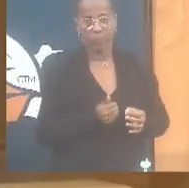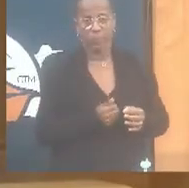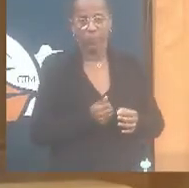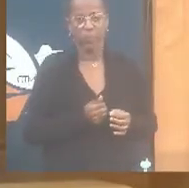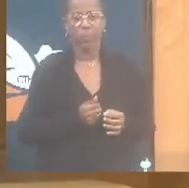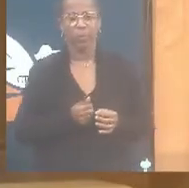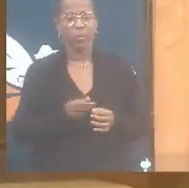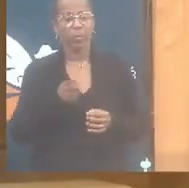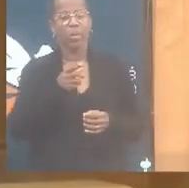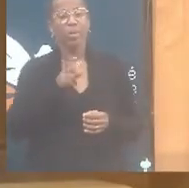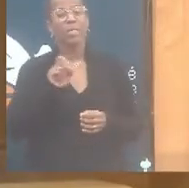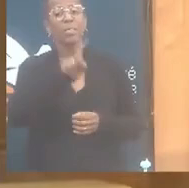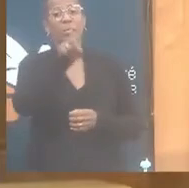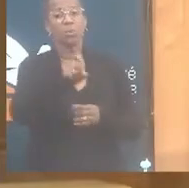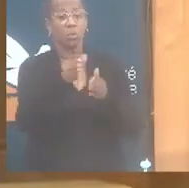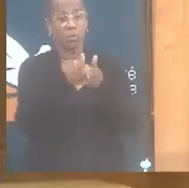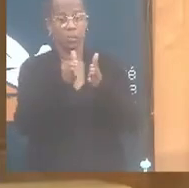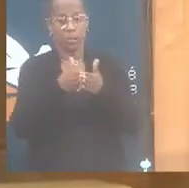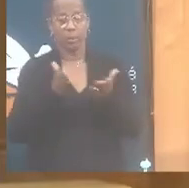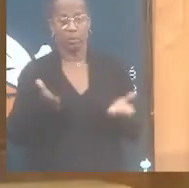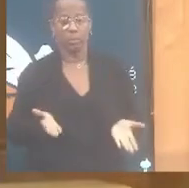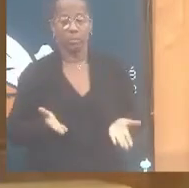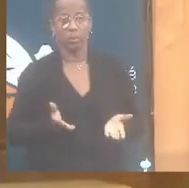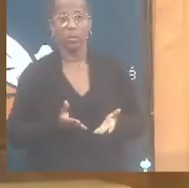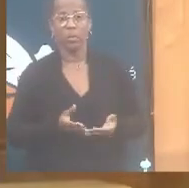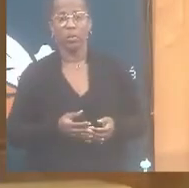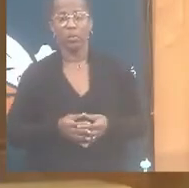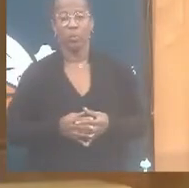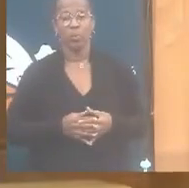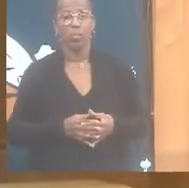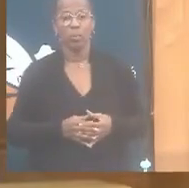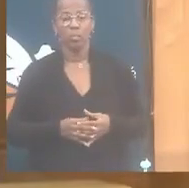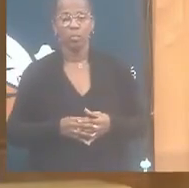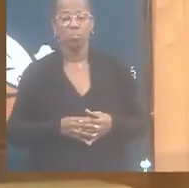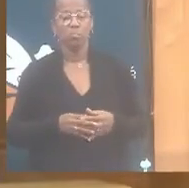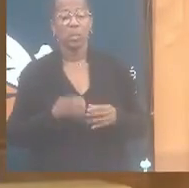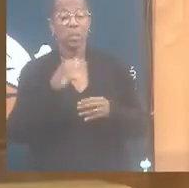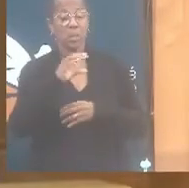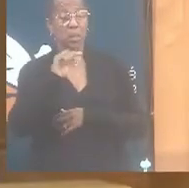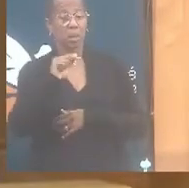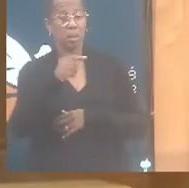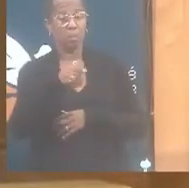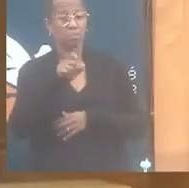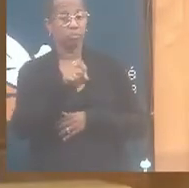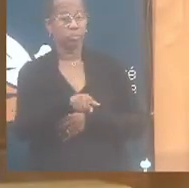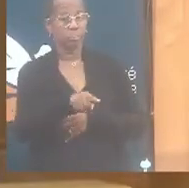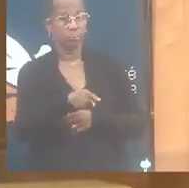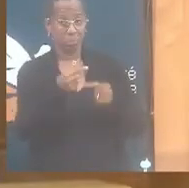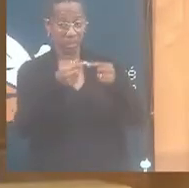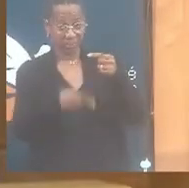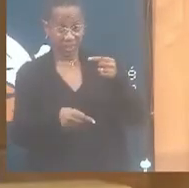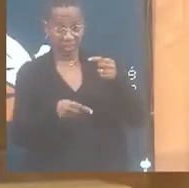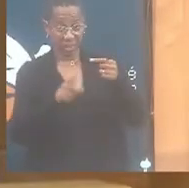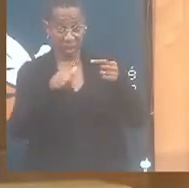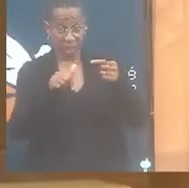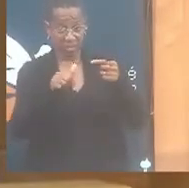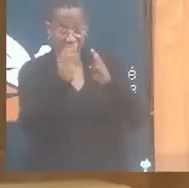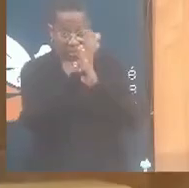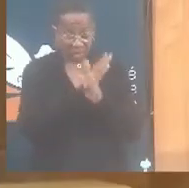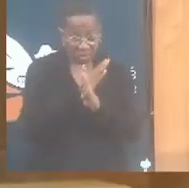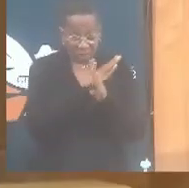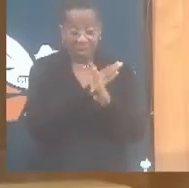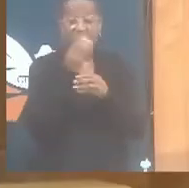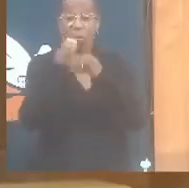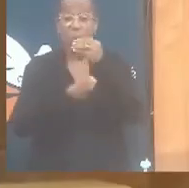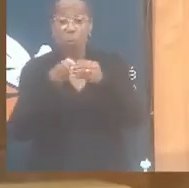nous nous posons la question suivante. La CTM est-elle en déficit de manière cachée ou est-elle